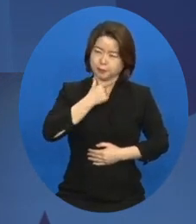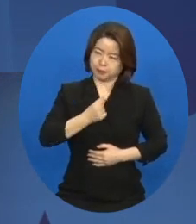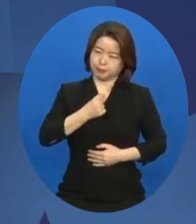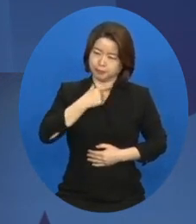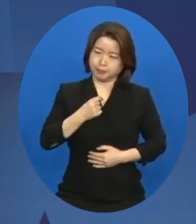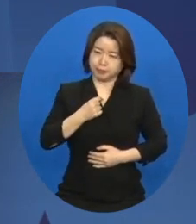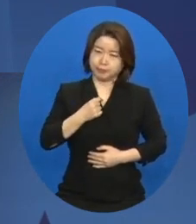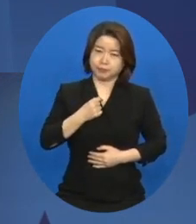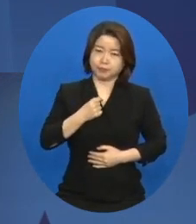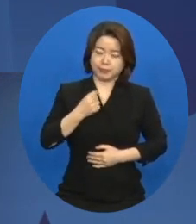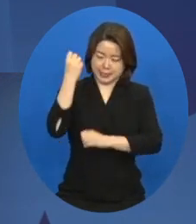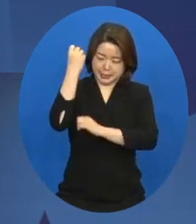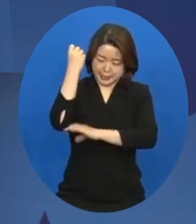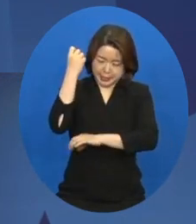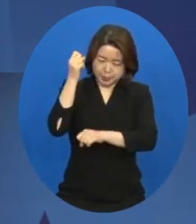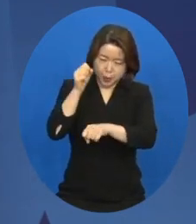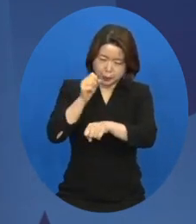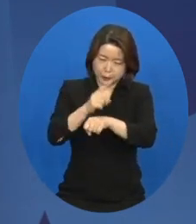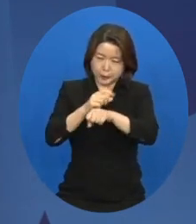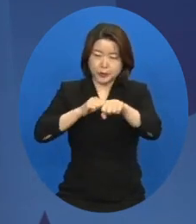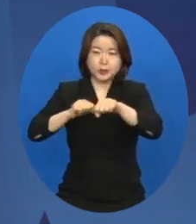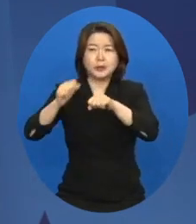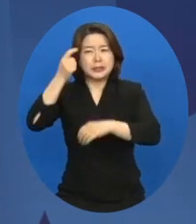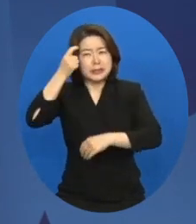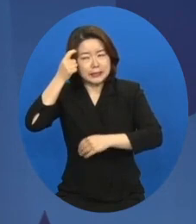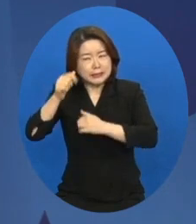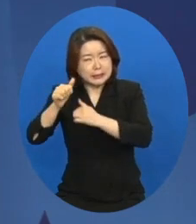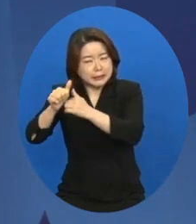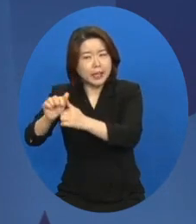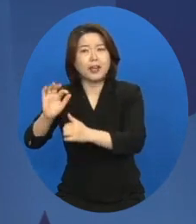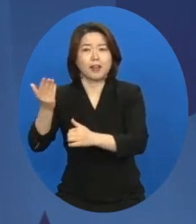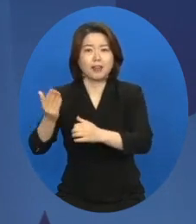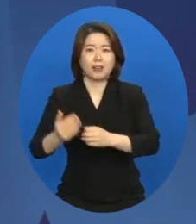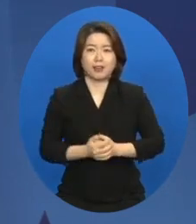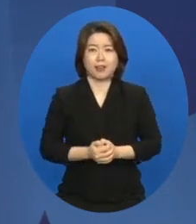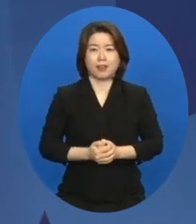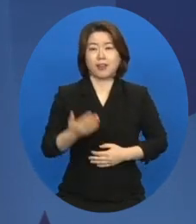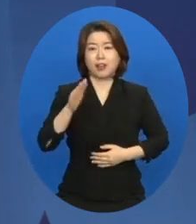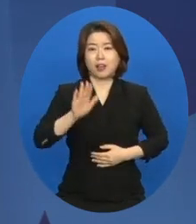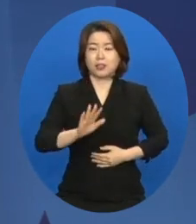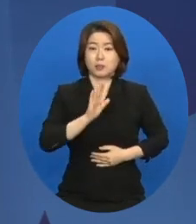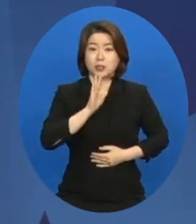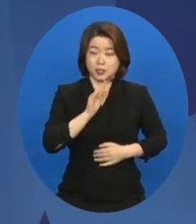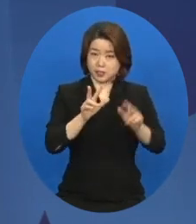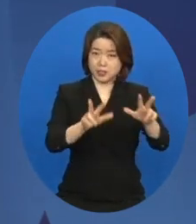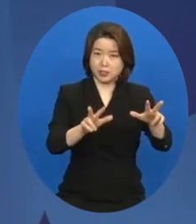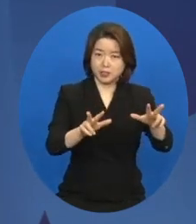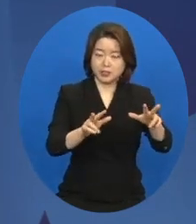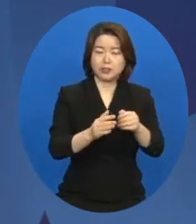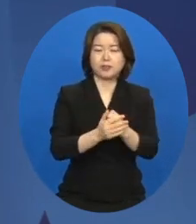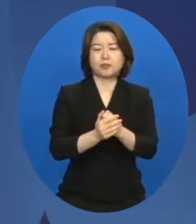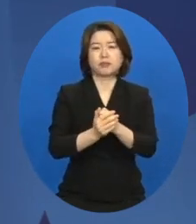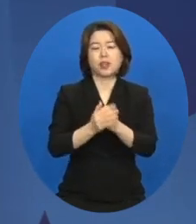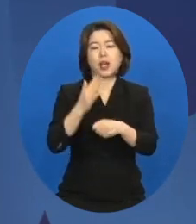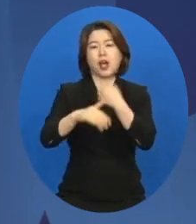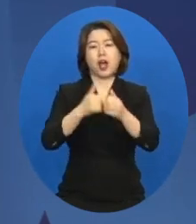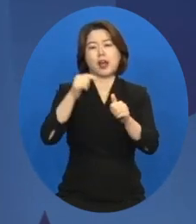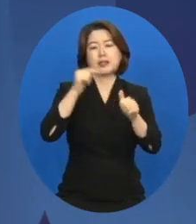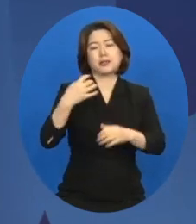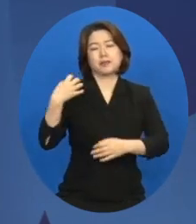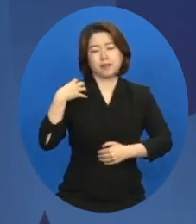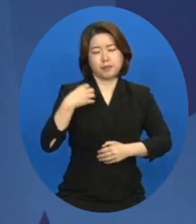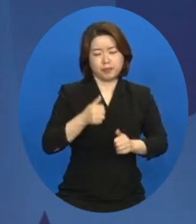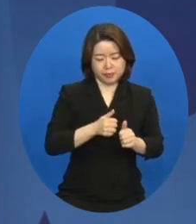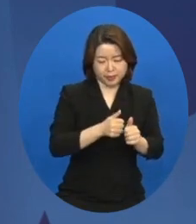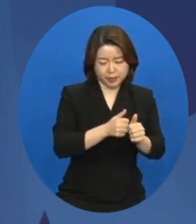이 본능적인 움직임이 있습니다. 그러나 진짜 지금이야말로 사명을 따라 살아가야